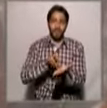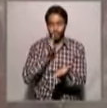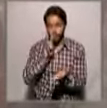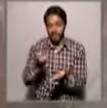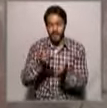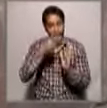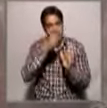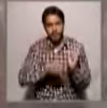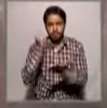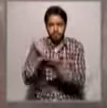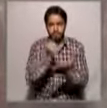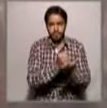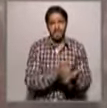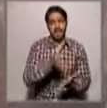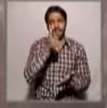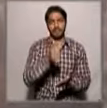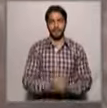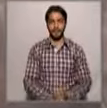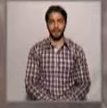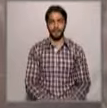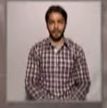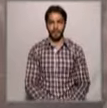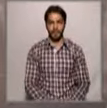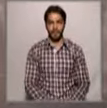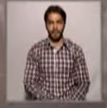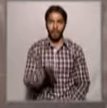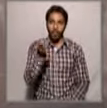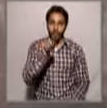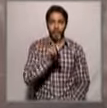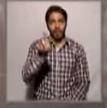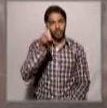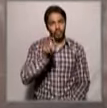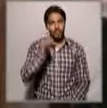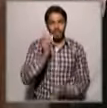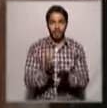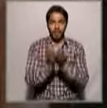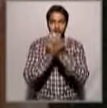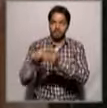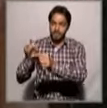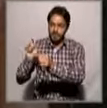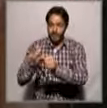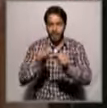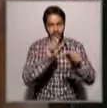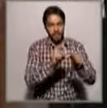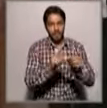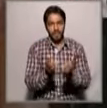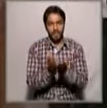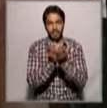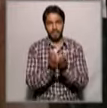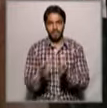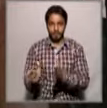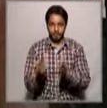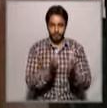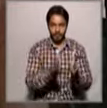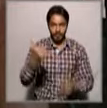عند فلان، طب العشاء عند فلان. طيب تتحل كده ان شاء الله. اللهم ونسال الله ان يقرب بينكم جميعا ان شاء الله، ويرفع المظلمه عن الجميع. امين.